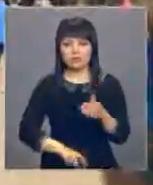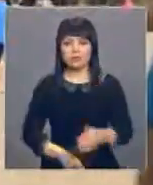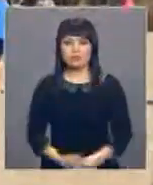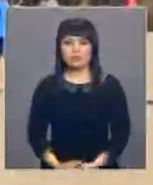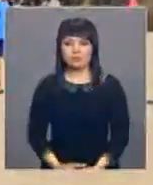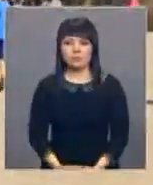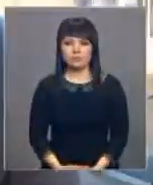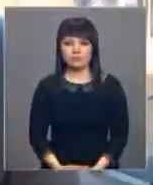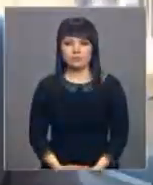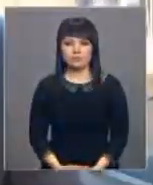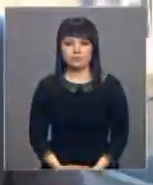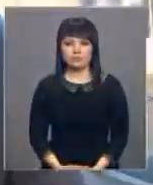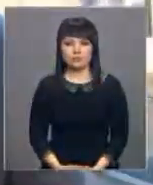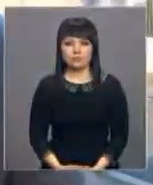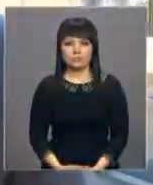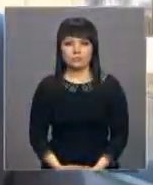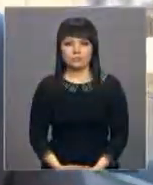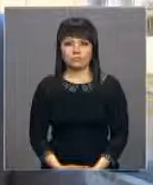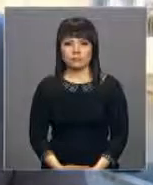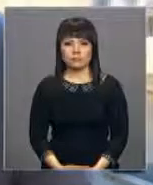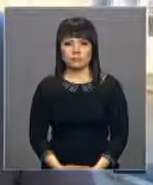сенімді.